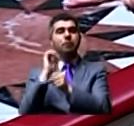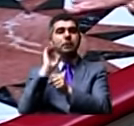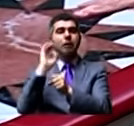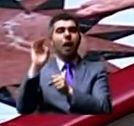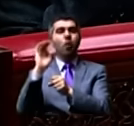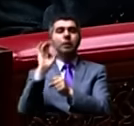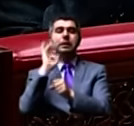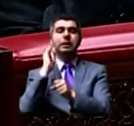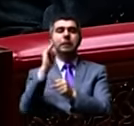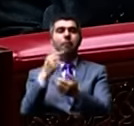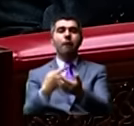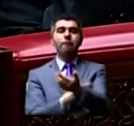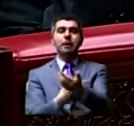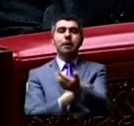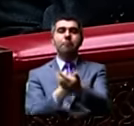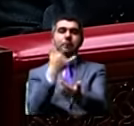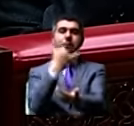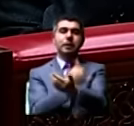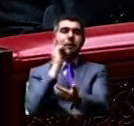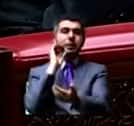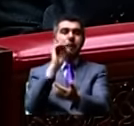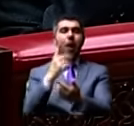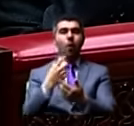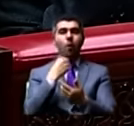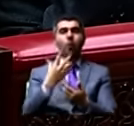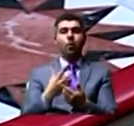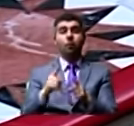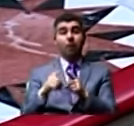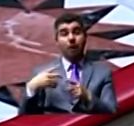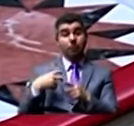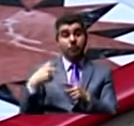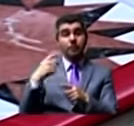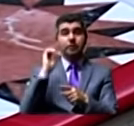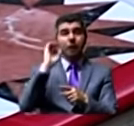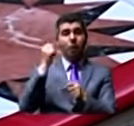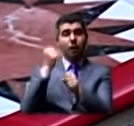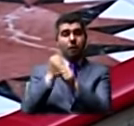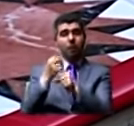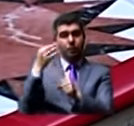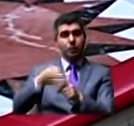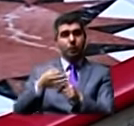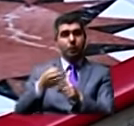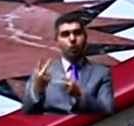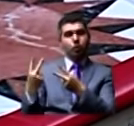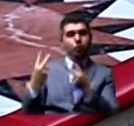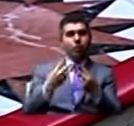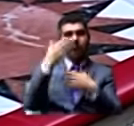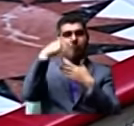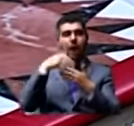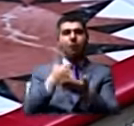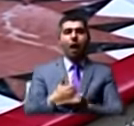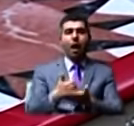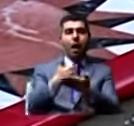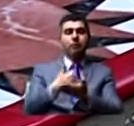دائما، راه تيشد راه غني وجاي تيجي تيقول لك اش نعطي لبلادي. اذا نردوا البال، ماشي كلشي خاص يبقى حدايا